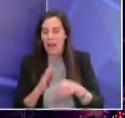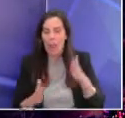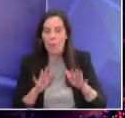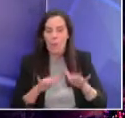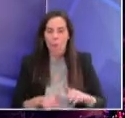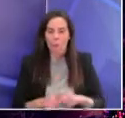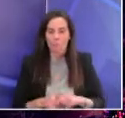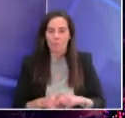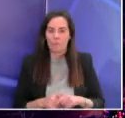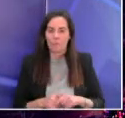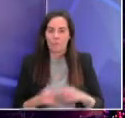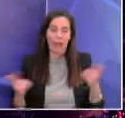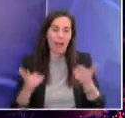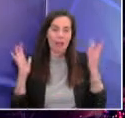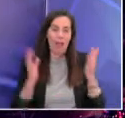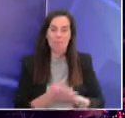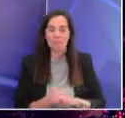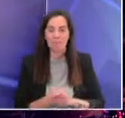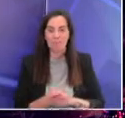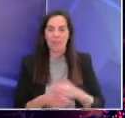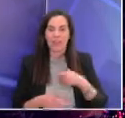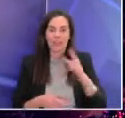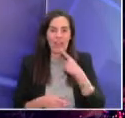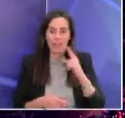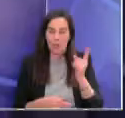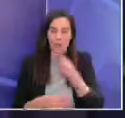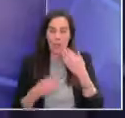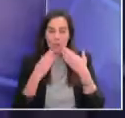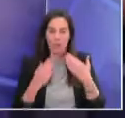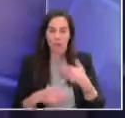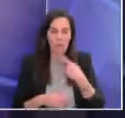תשמעו. חגיגה. אני צריך